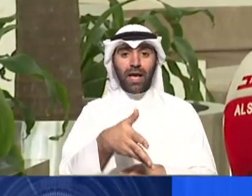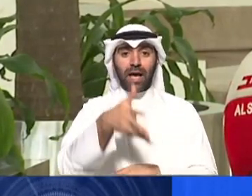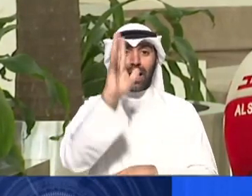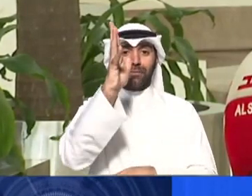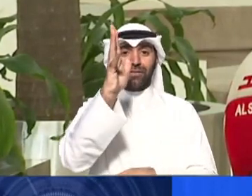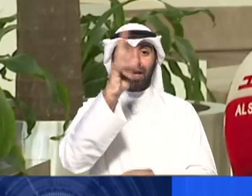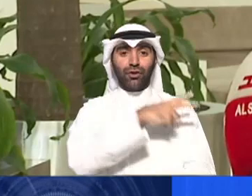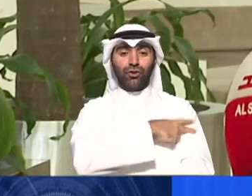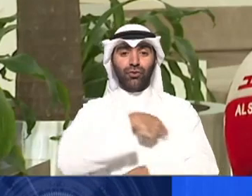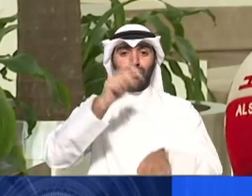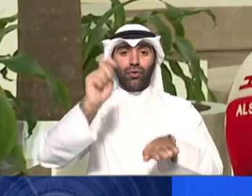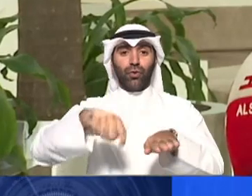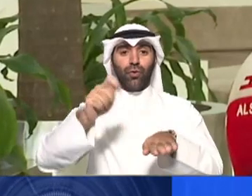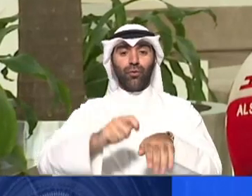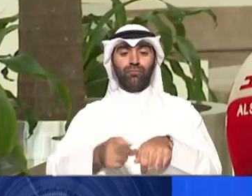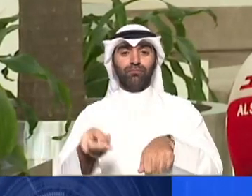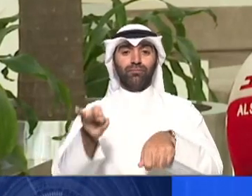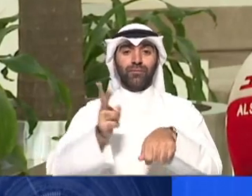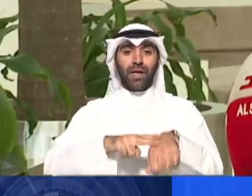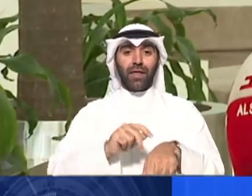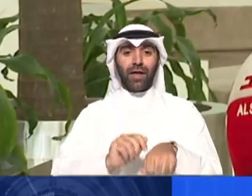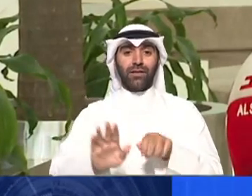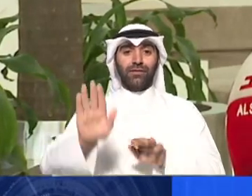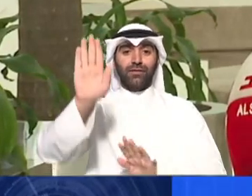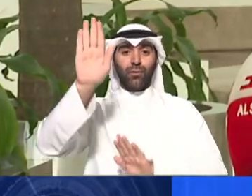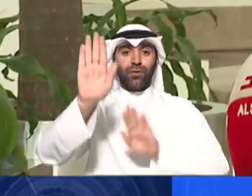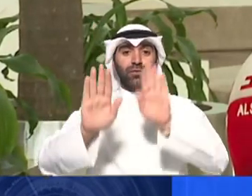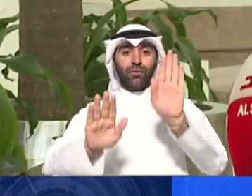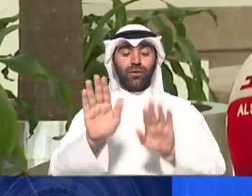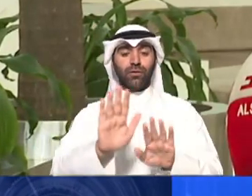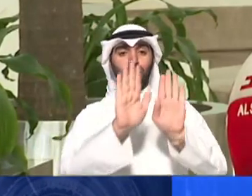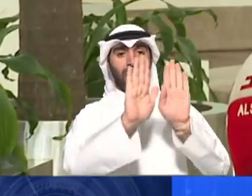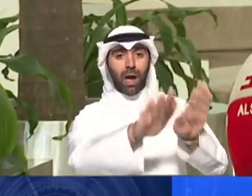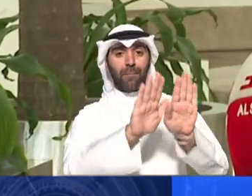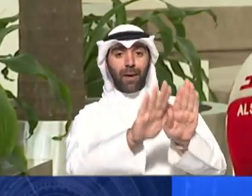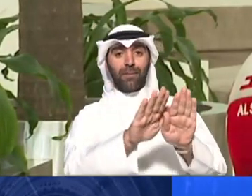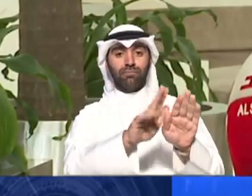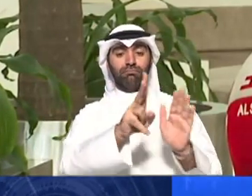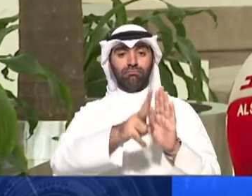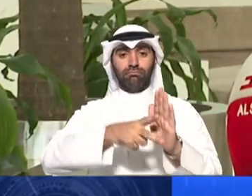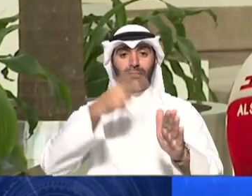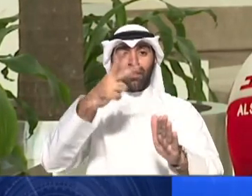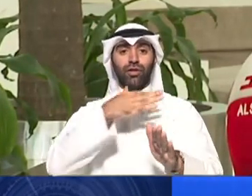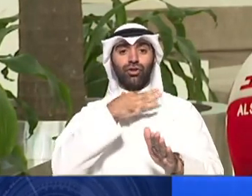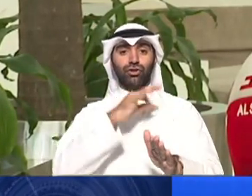والامتناع 3، وبالتالي تم تجديد الثقة بالأخ معالي وزير